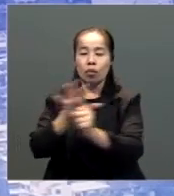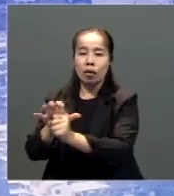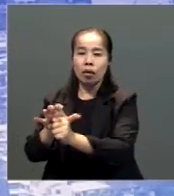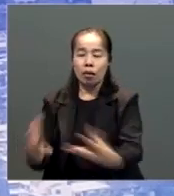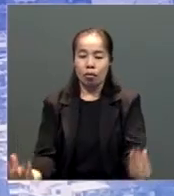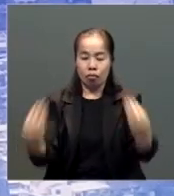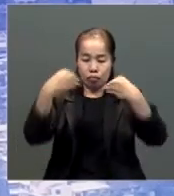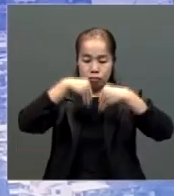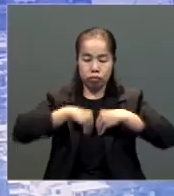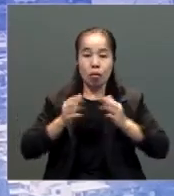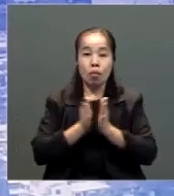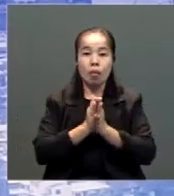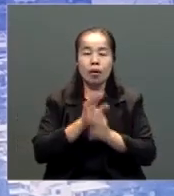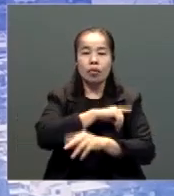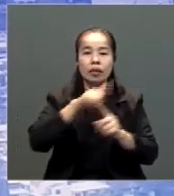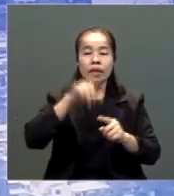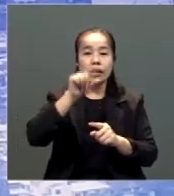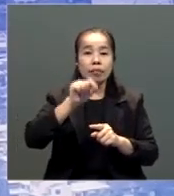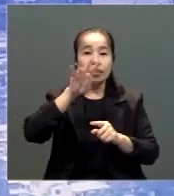ผู้เป็นเจ้าของร้านอาหารทำหน้าที่รับเงินนะครับมีภาวะอ้วนมีประวัติสัมผัสกับผู้ป่วยยืนยันคนในครอบครัวซึ่งมีทั้งสามีและหลานสาวป่วยเป็นโรคโควิชนาทีนี้เริ่มป่วยวันที่24